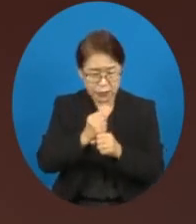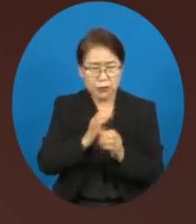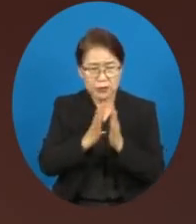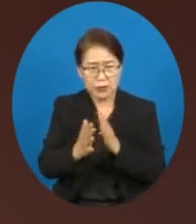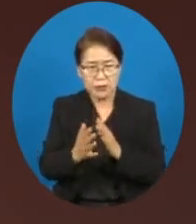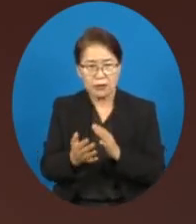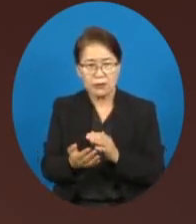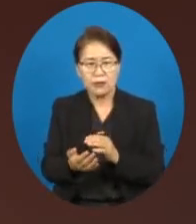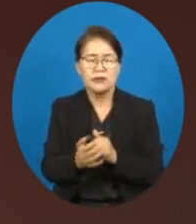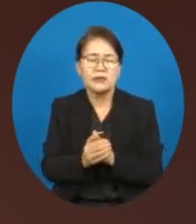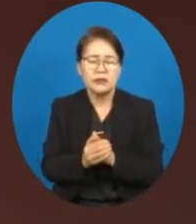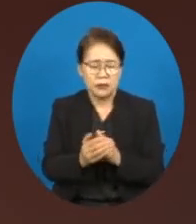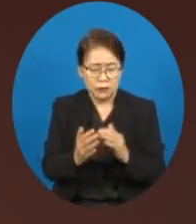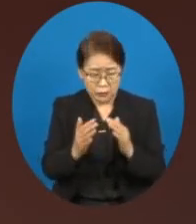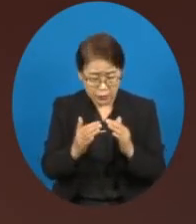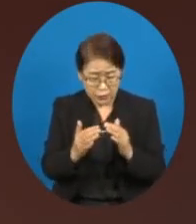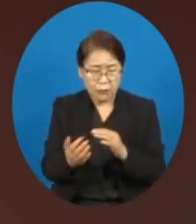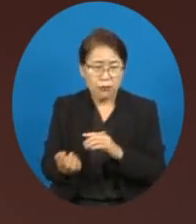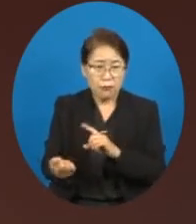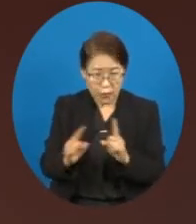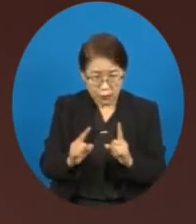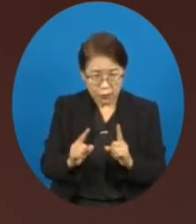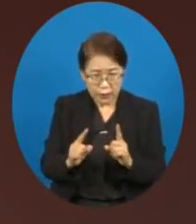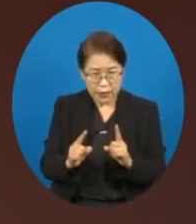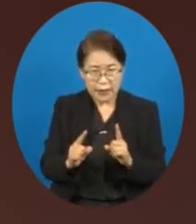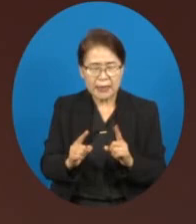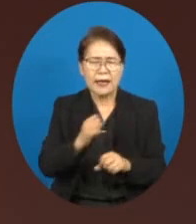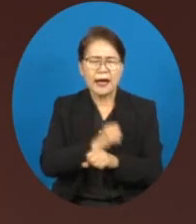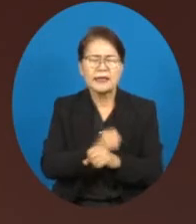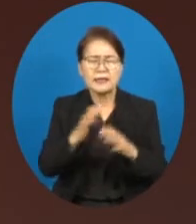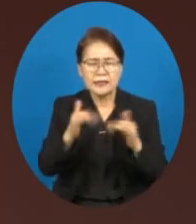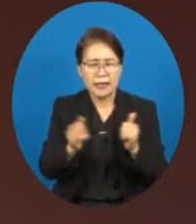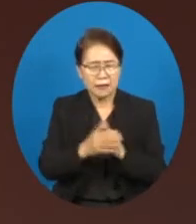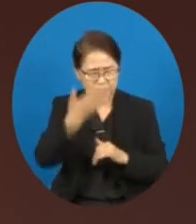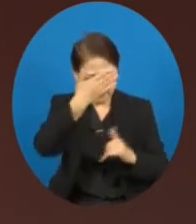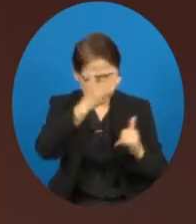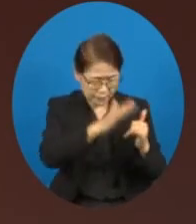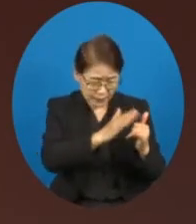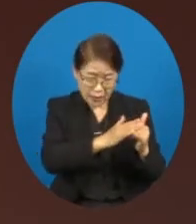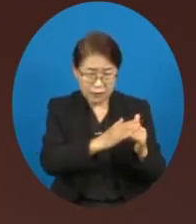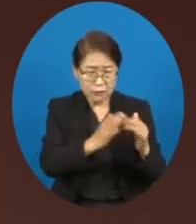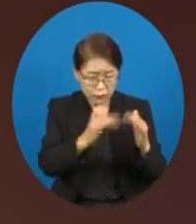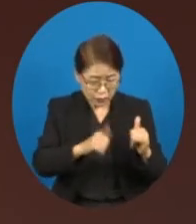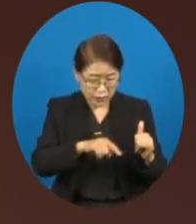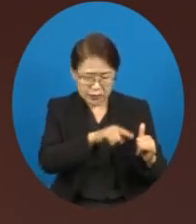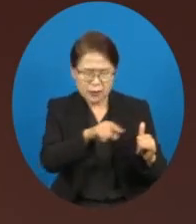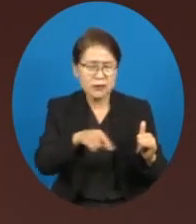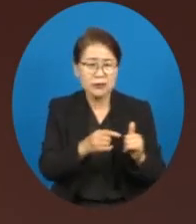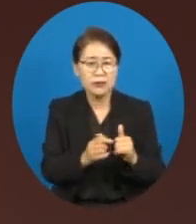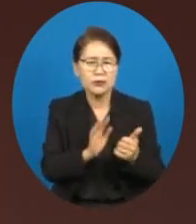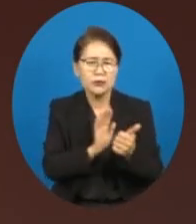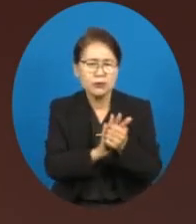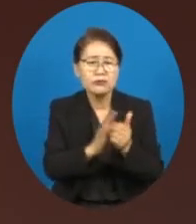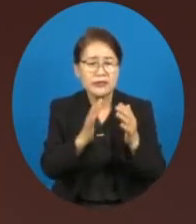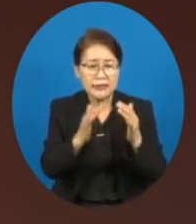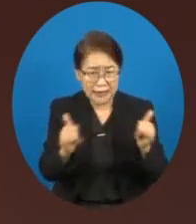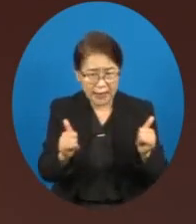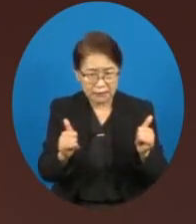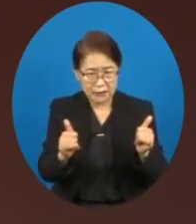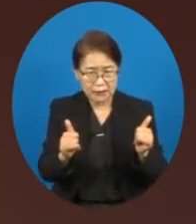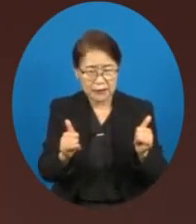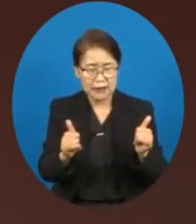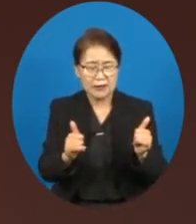수 있는 사람, 무너져가는 우리의 다음 세대를 다시 일으킬 수 있는 사람, 그 사람을